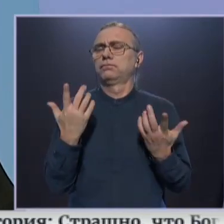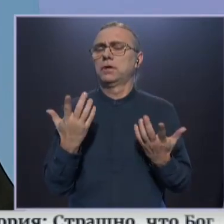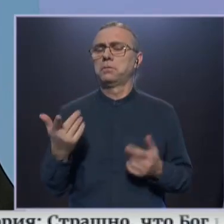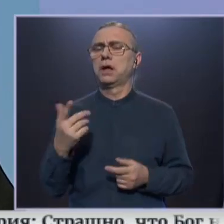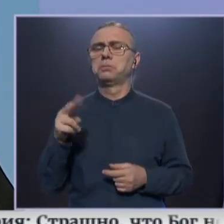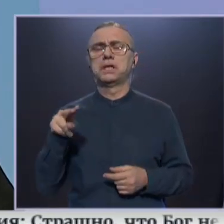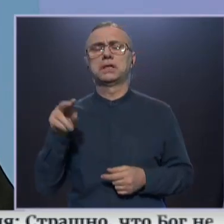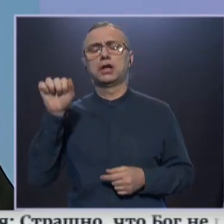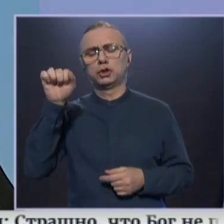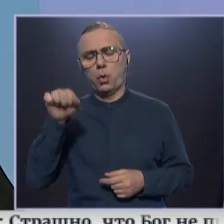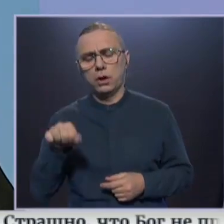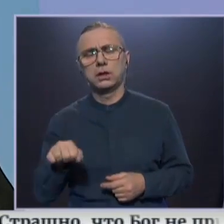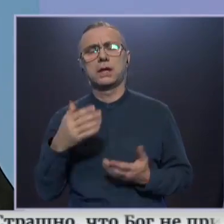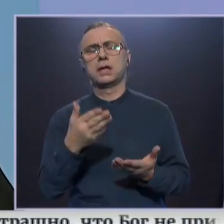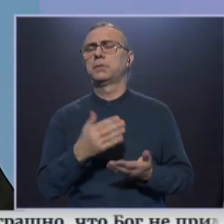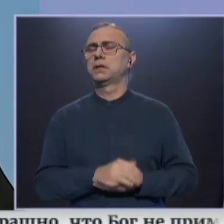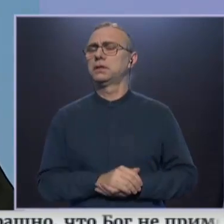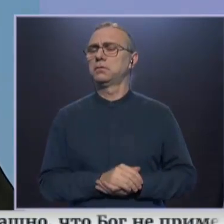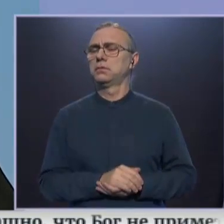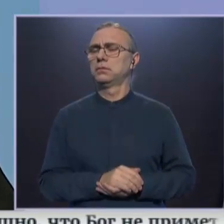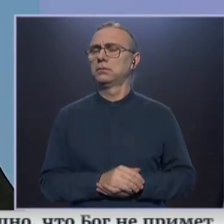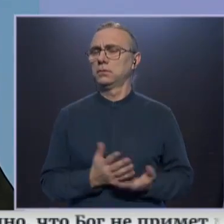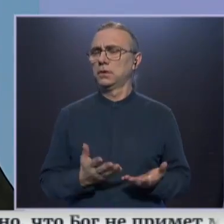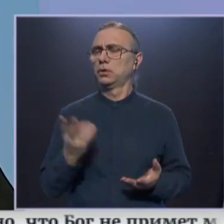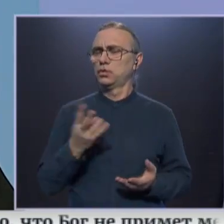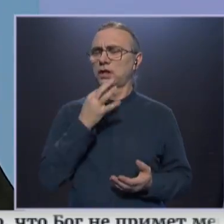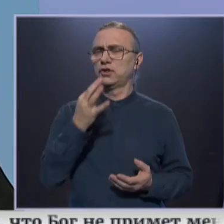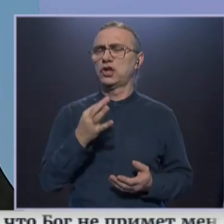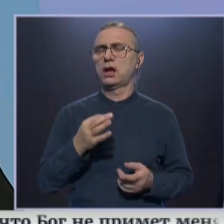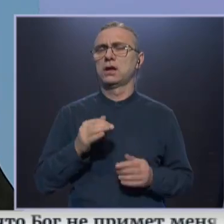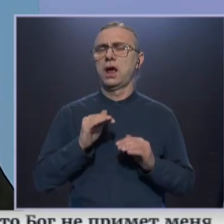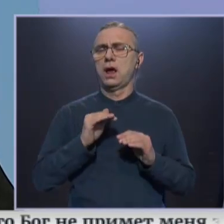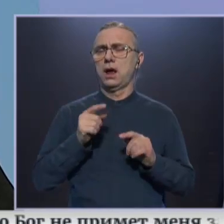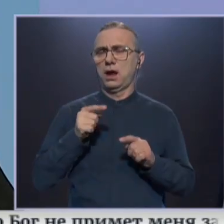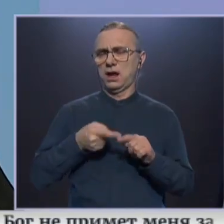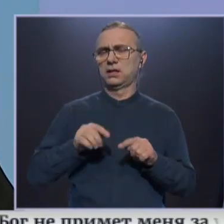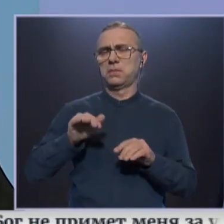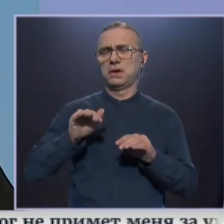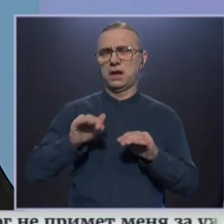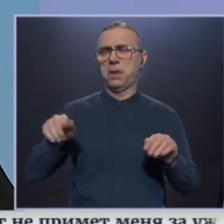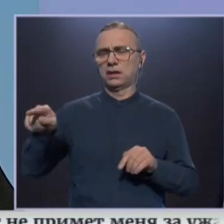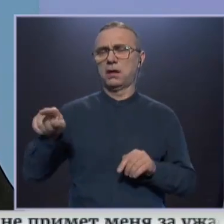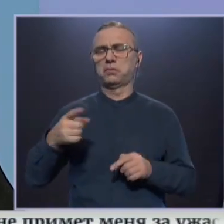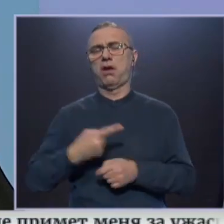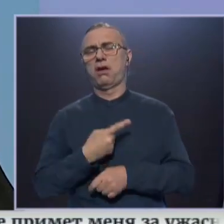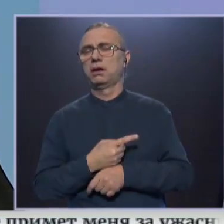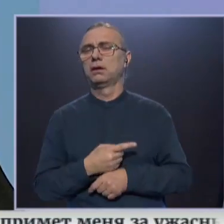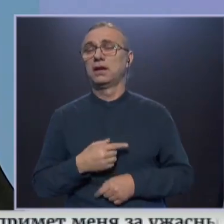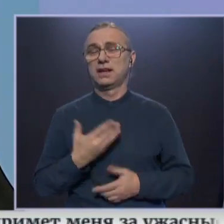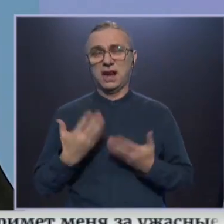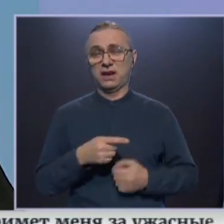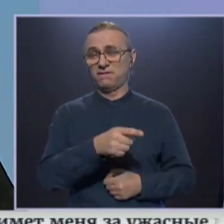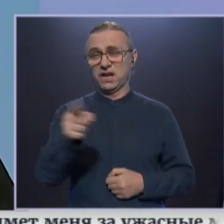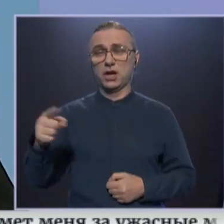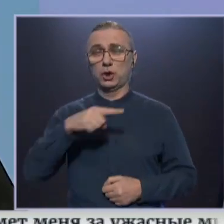смеется. Да, поэтому школота смеется. Поэтому надо отвечать. Ребята, если вы русские, склоните передо мной